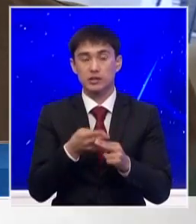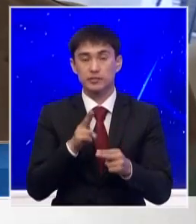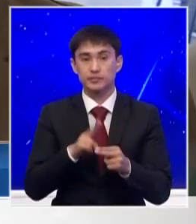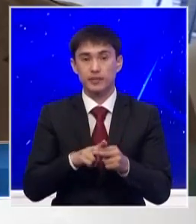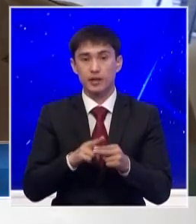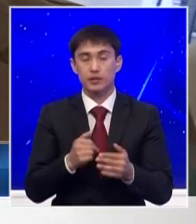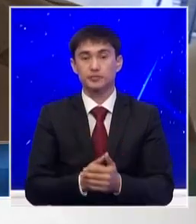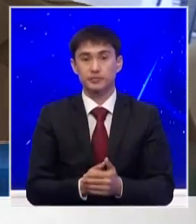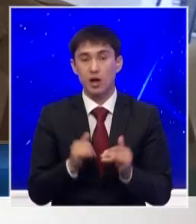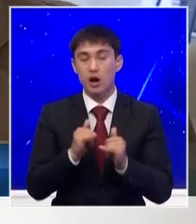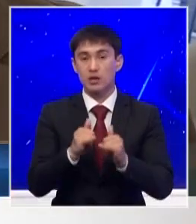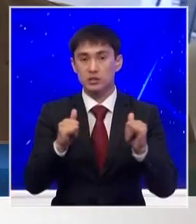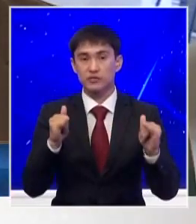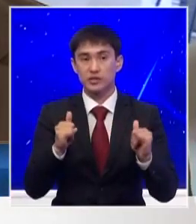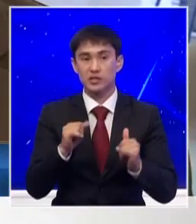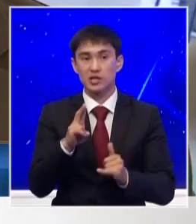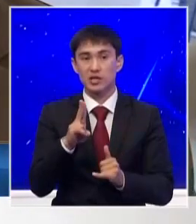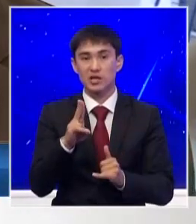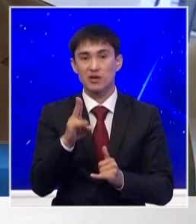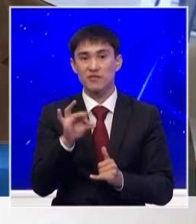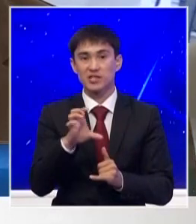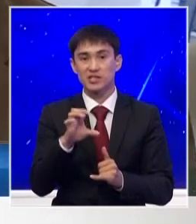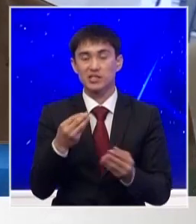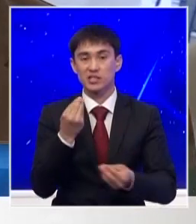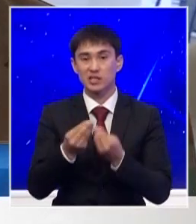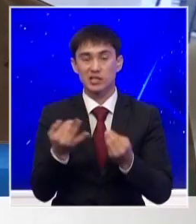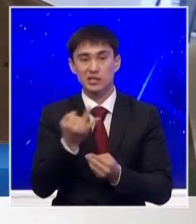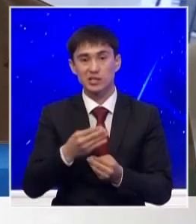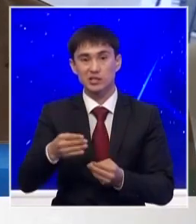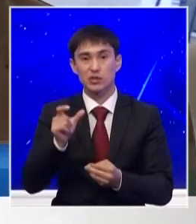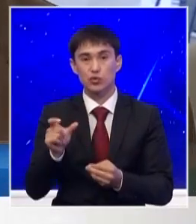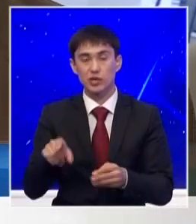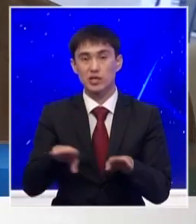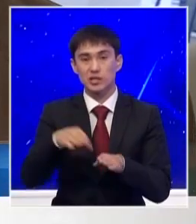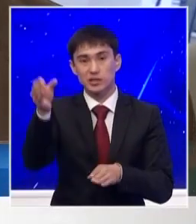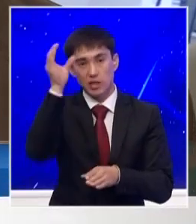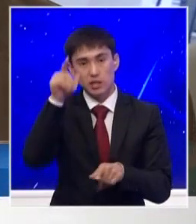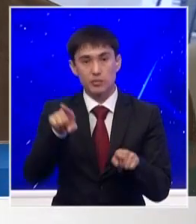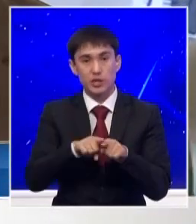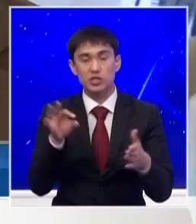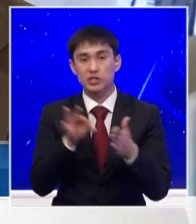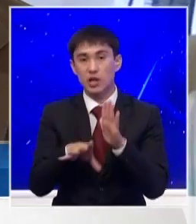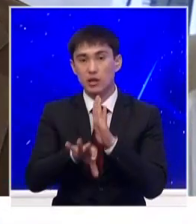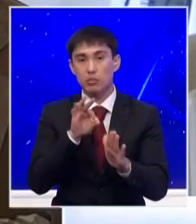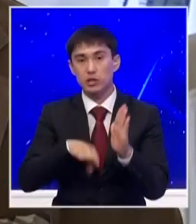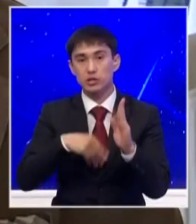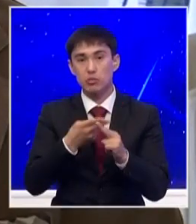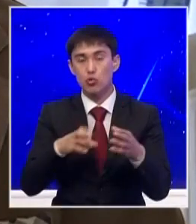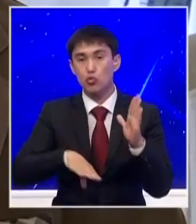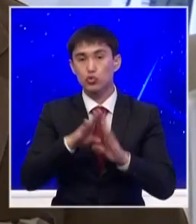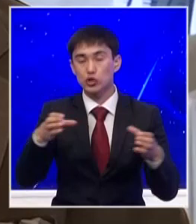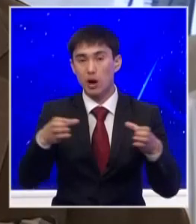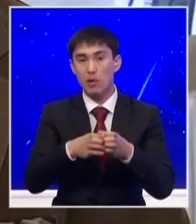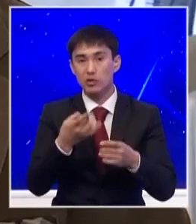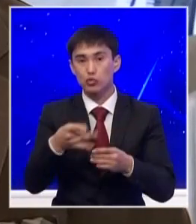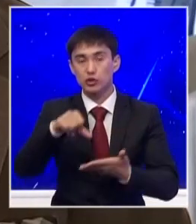как бы развитие квиз-игр, интереса людей к знаниям, а также цель – отобрать самые лучшие команды для участия